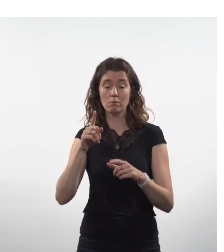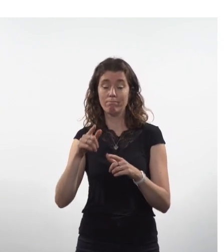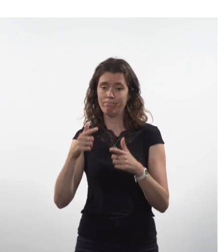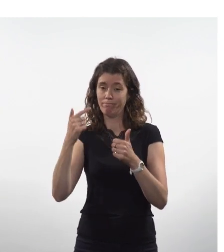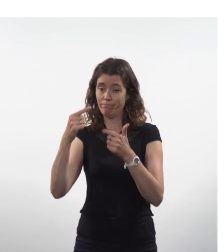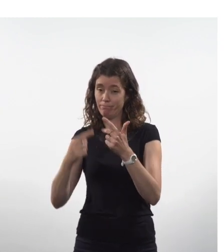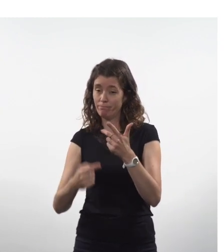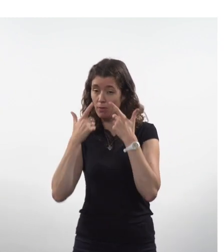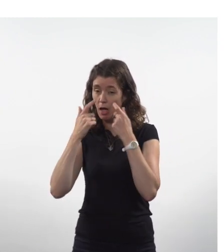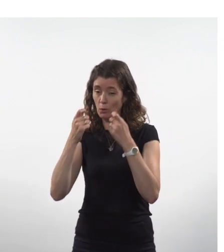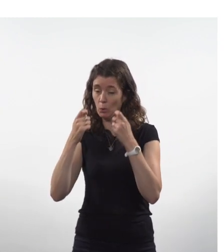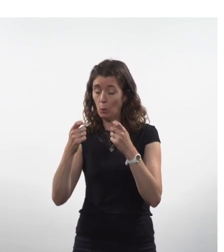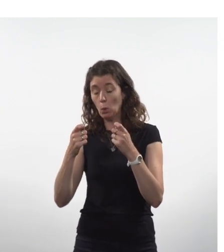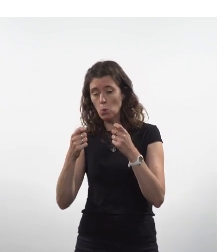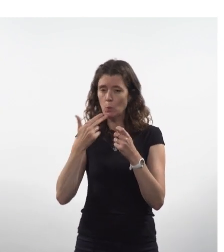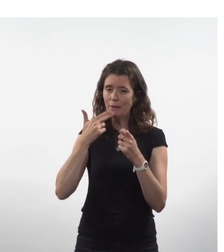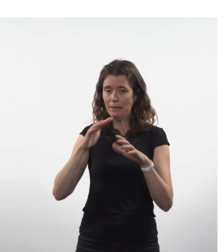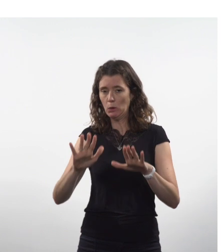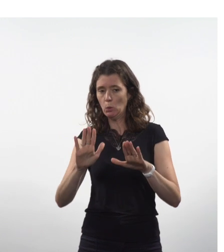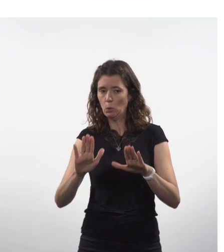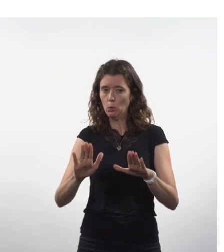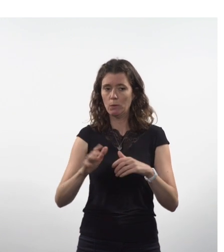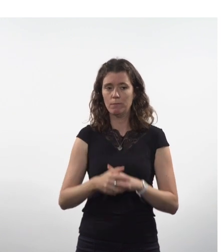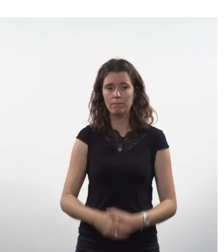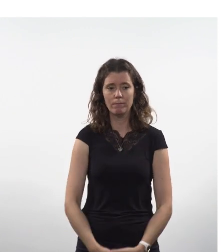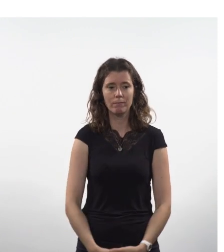précaution. Vas-y, vas-y.